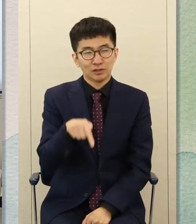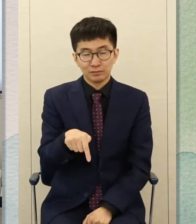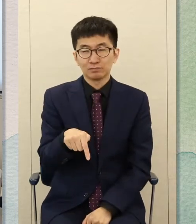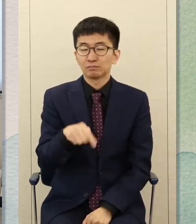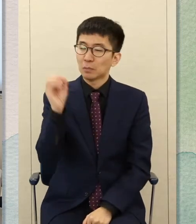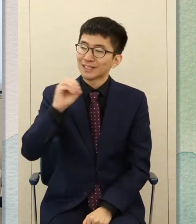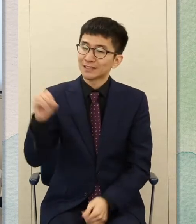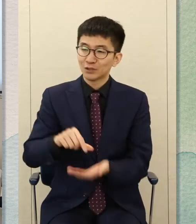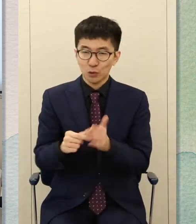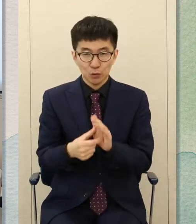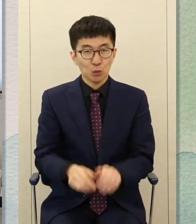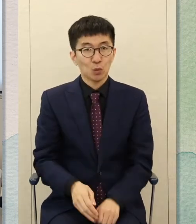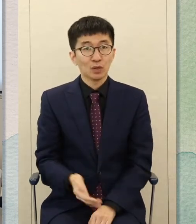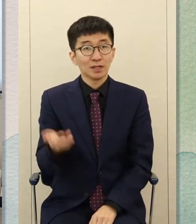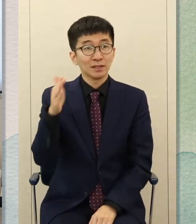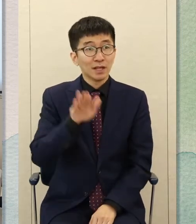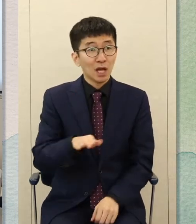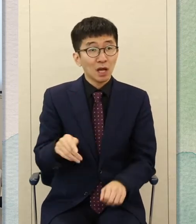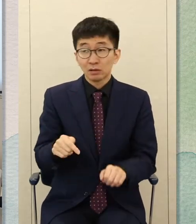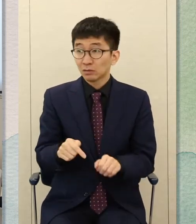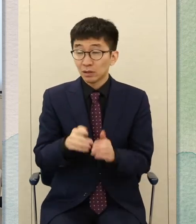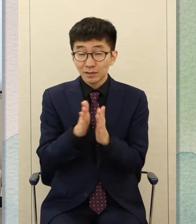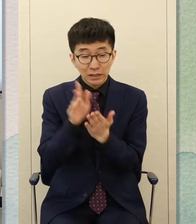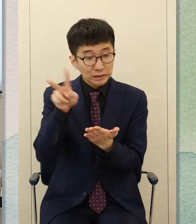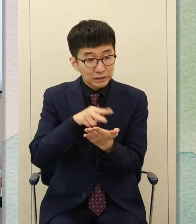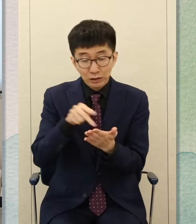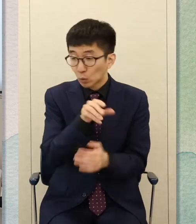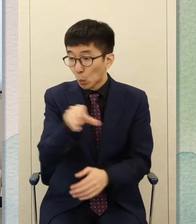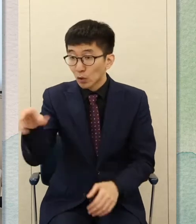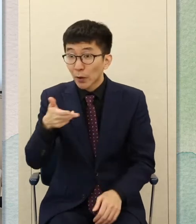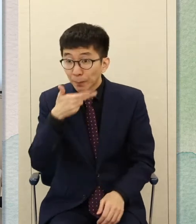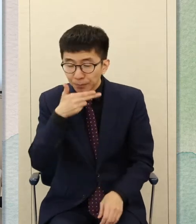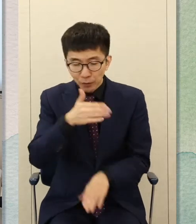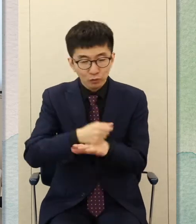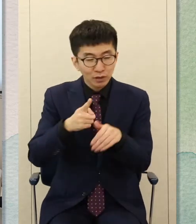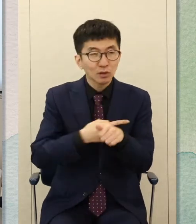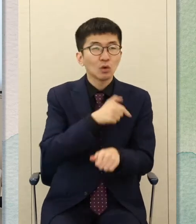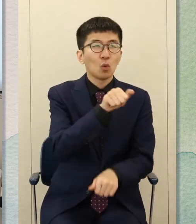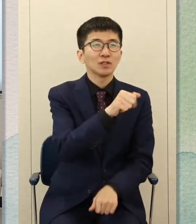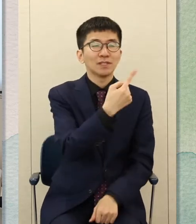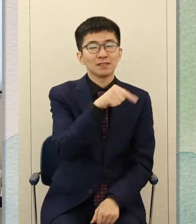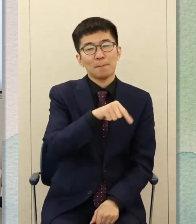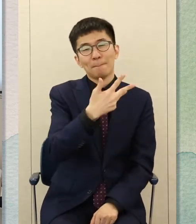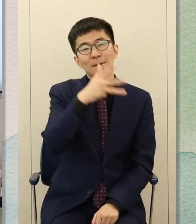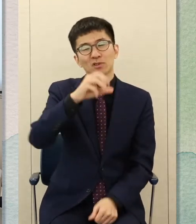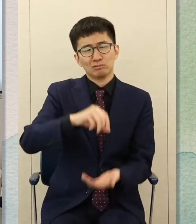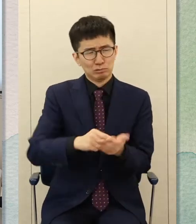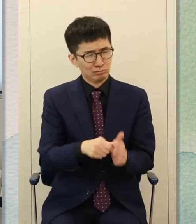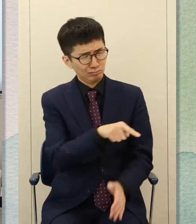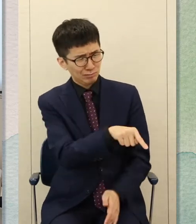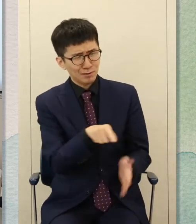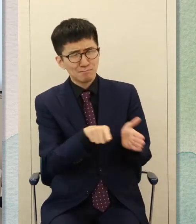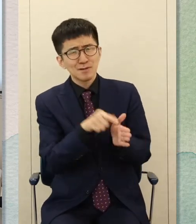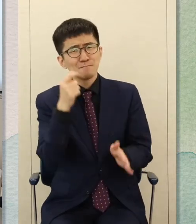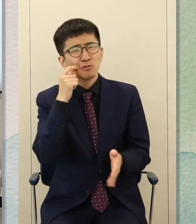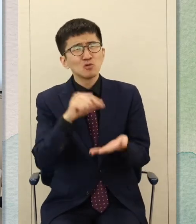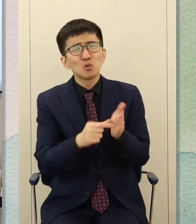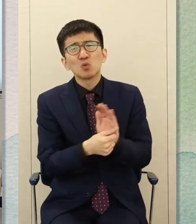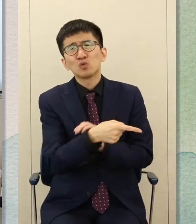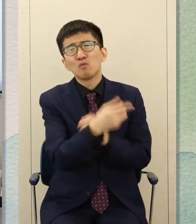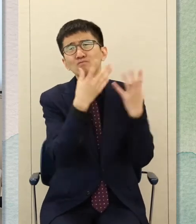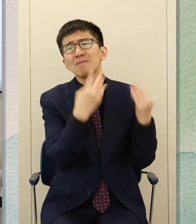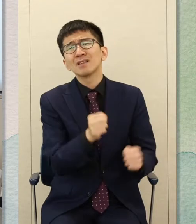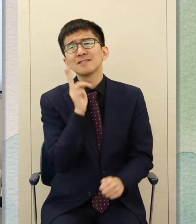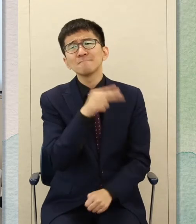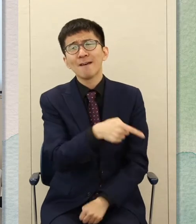근데 예, 그렇지 않은 데는 51.8%밖에 안 되거든요. 저것도 51.8%도 저는 솔직히 믿을 수 없다고 봅니다.